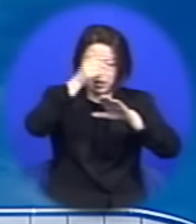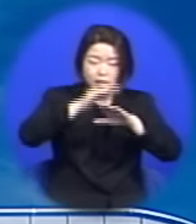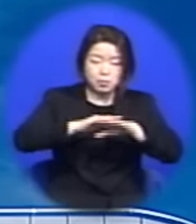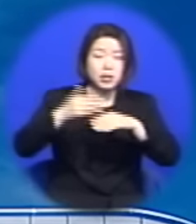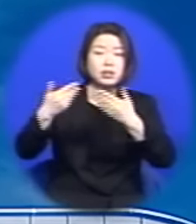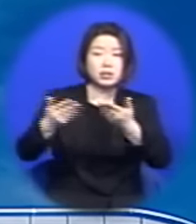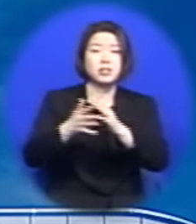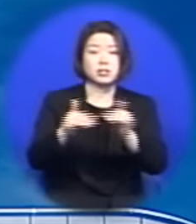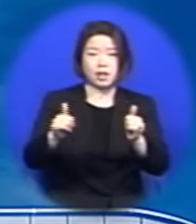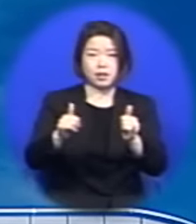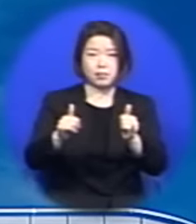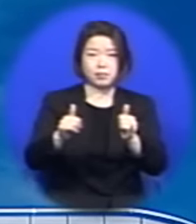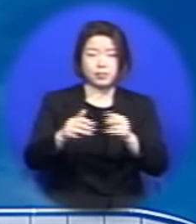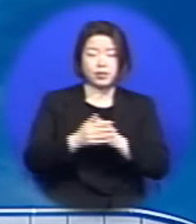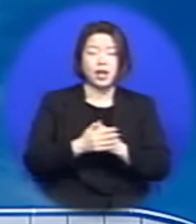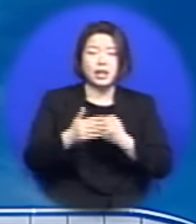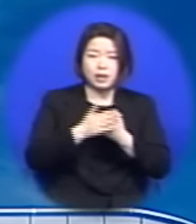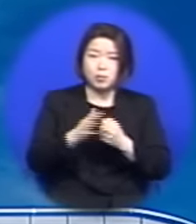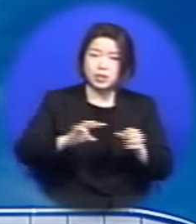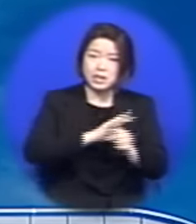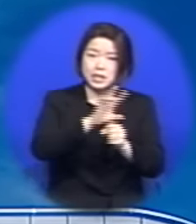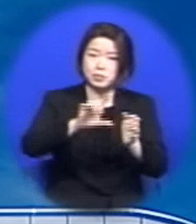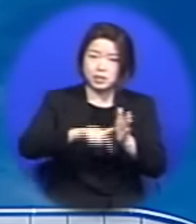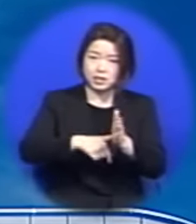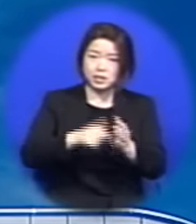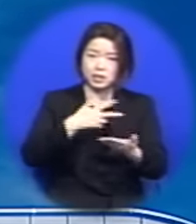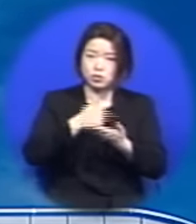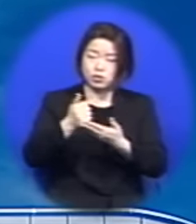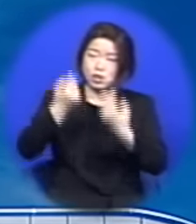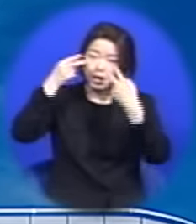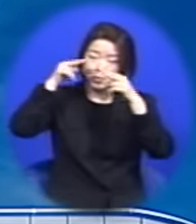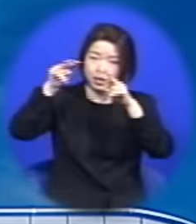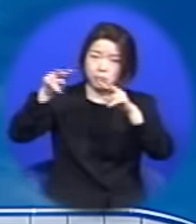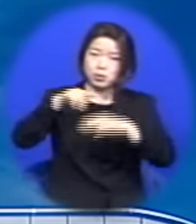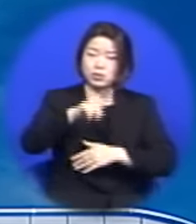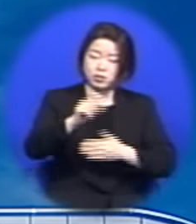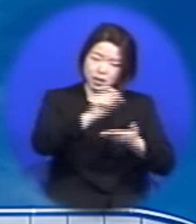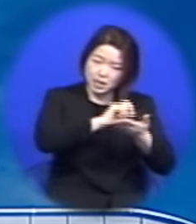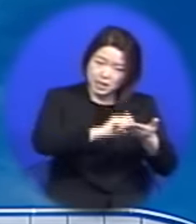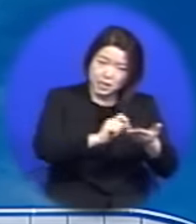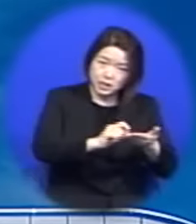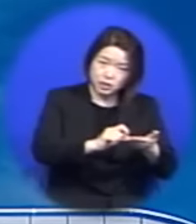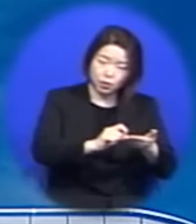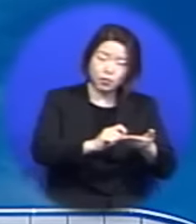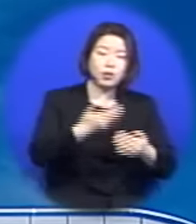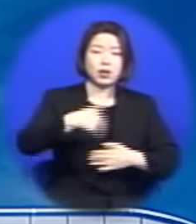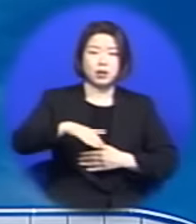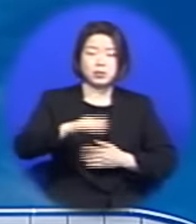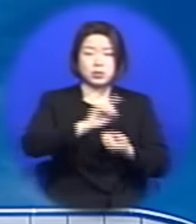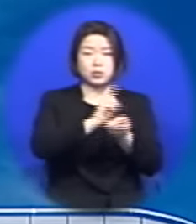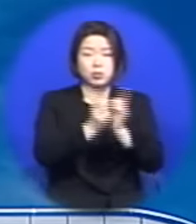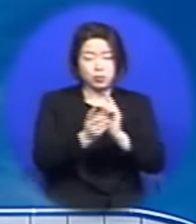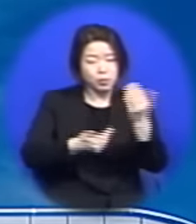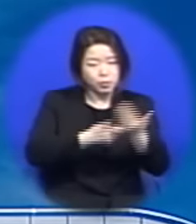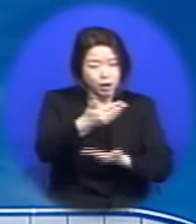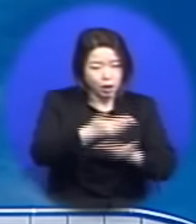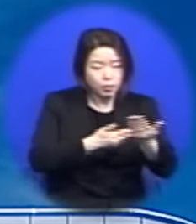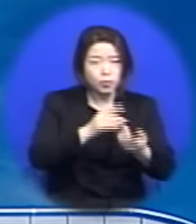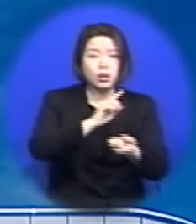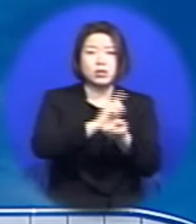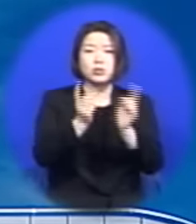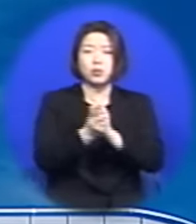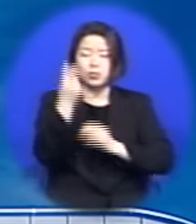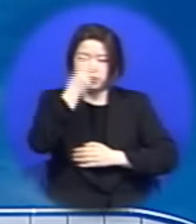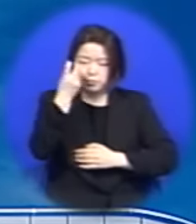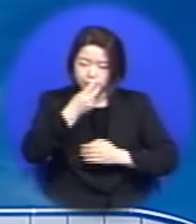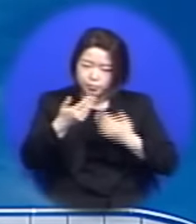사람이거든요 그래서 24시간 주님을 바라보시고 그것을 기록까지 써가면서 서로 나누어 서로를 지켜주고